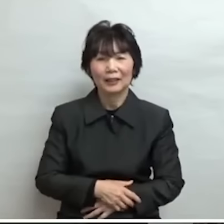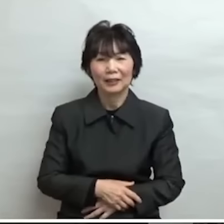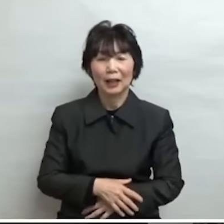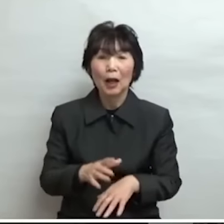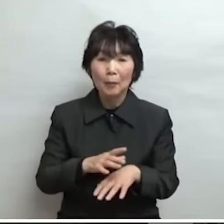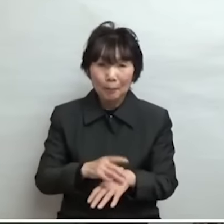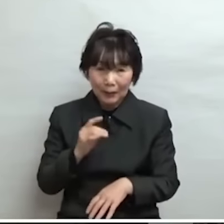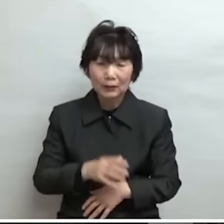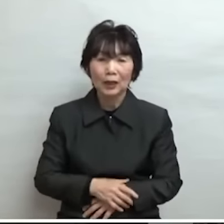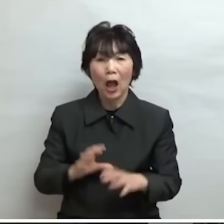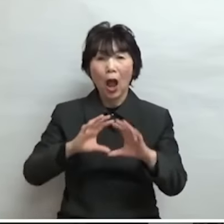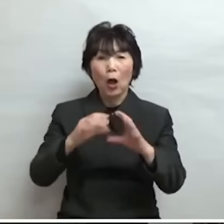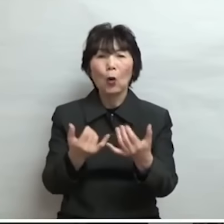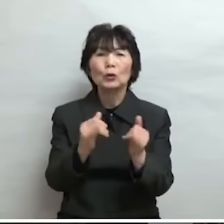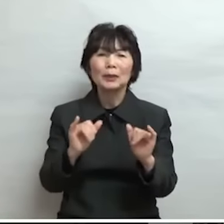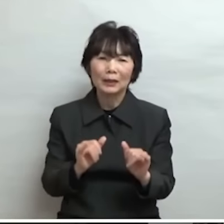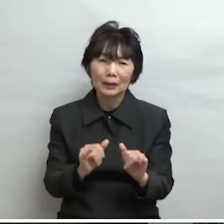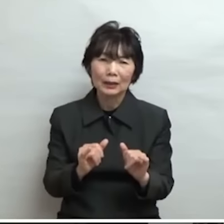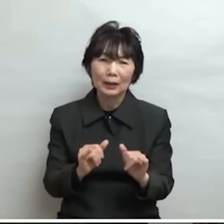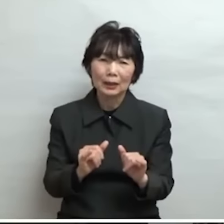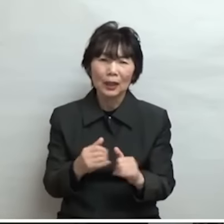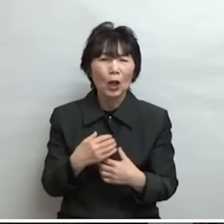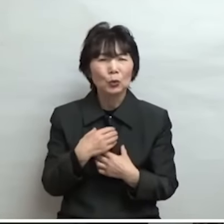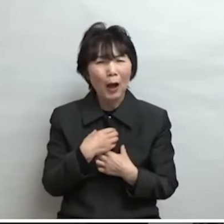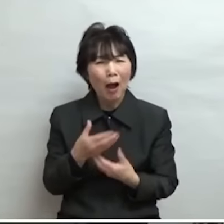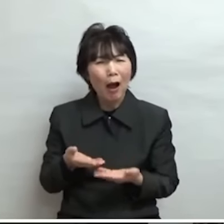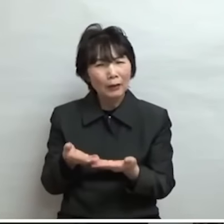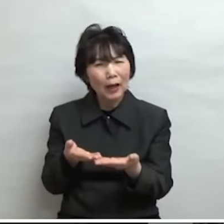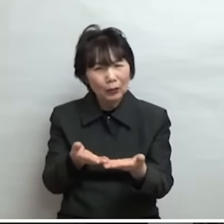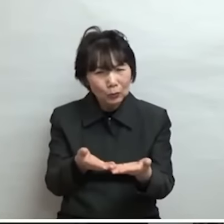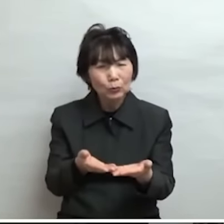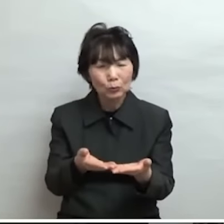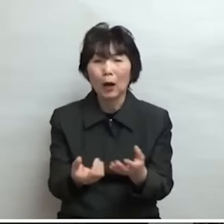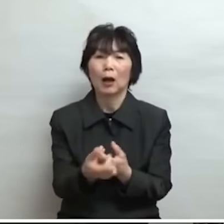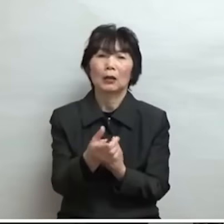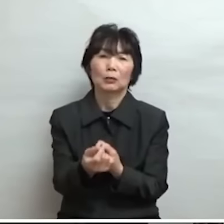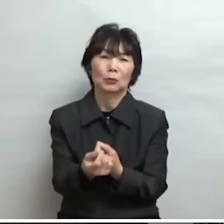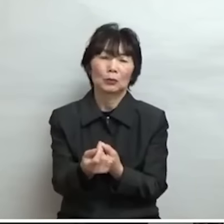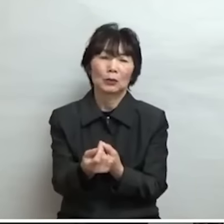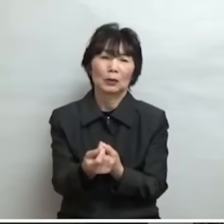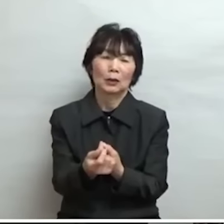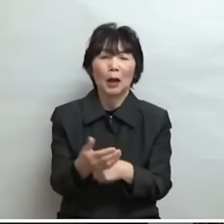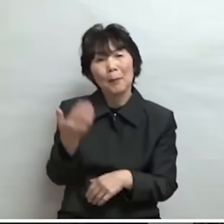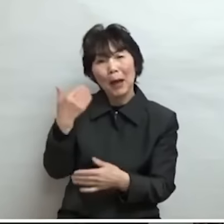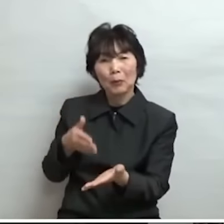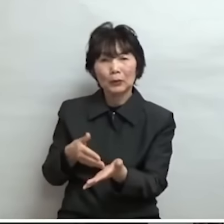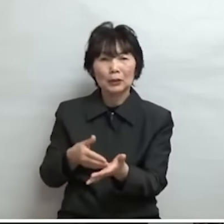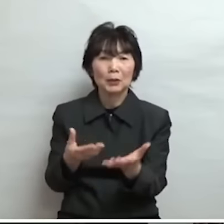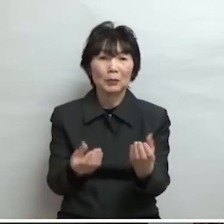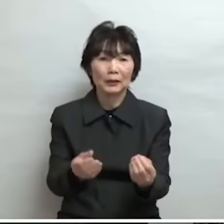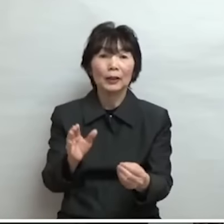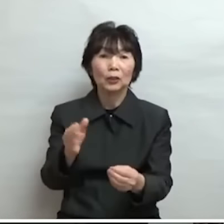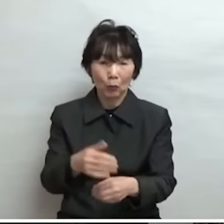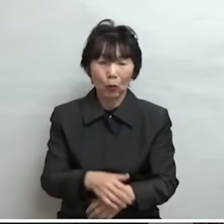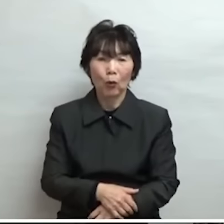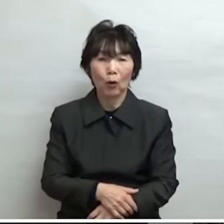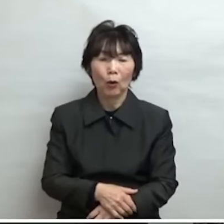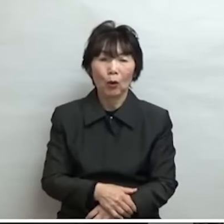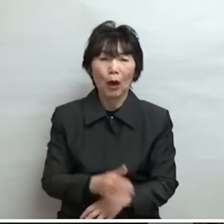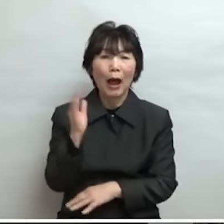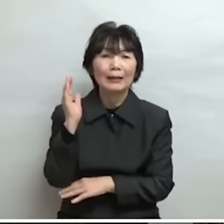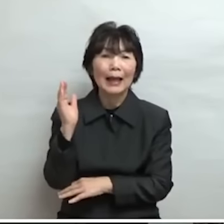まずやっぱり国民に不信を招いてるっていうことは事実だと思うんですね。でこの問題前も申し上げましたが、まあ、よく政